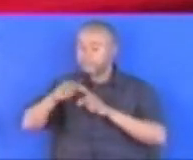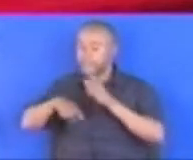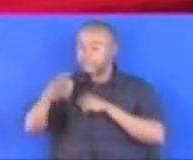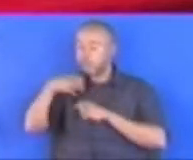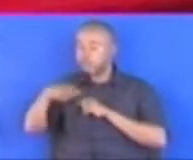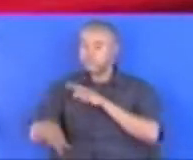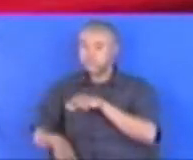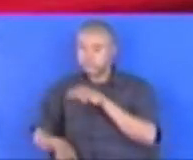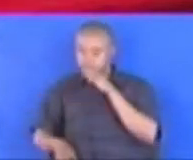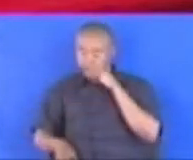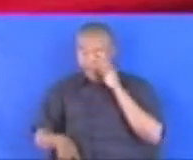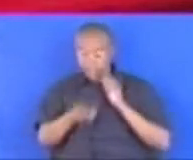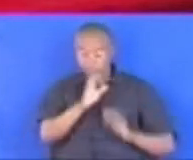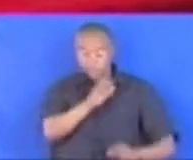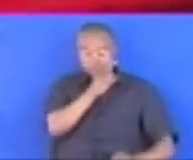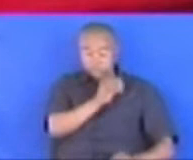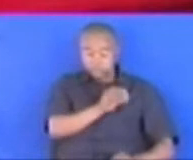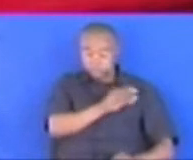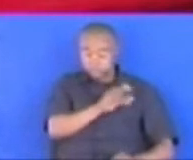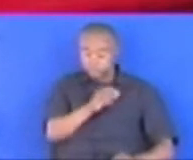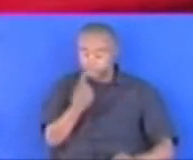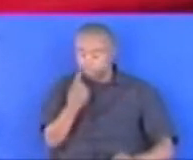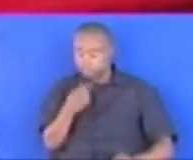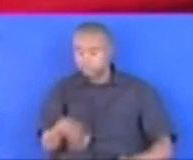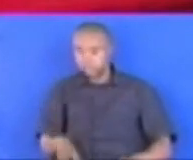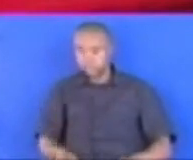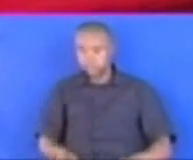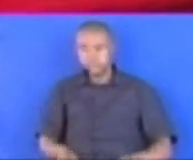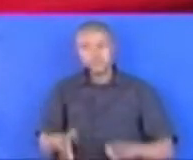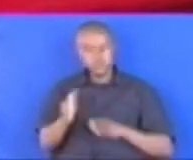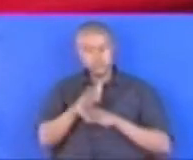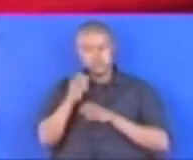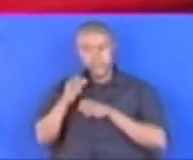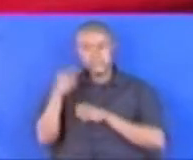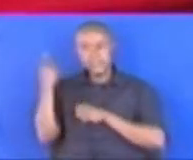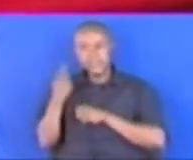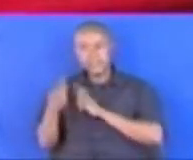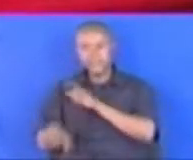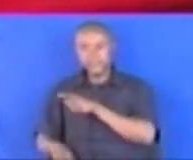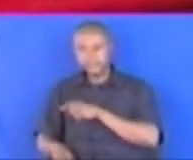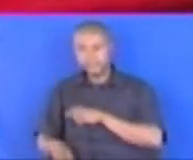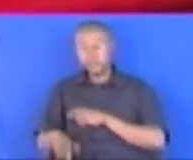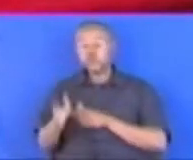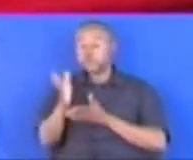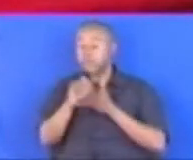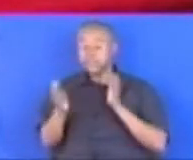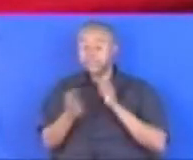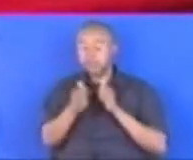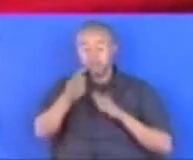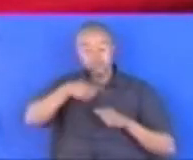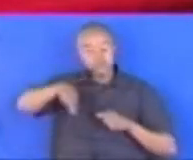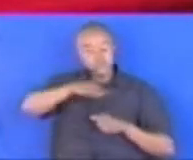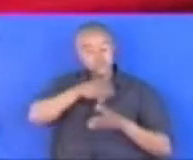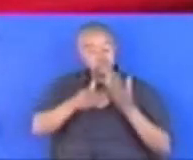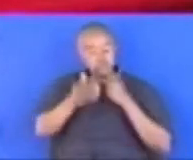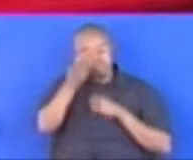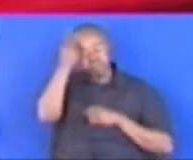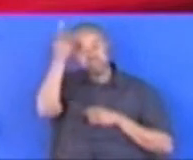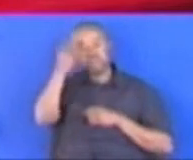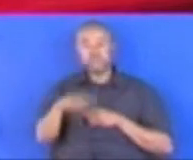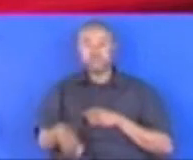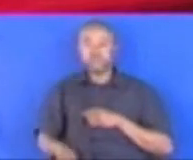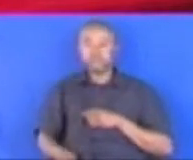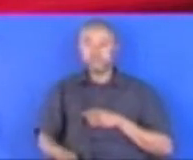mwaka 2021 na 2021-2022 dhidi ya bajeti ya taifa, imebaini yafuatayo. Moja, bajeti ya fungu